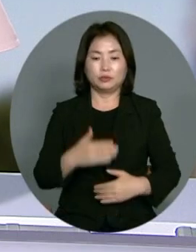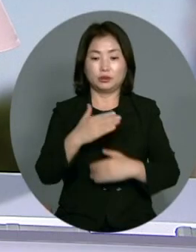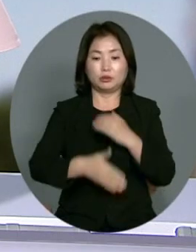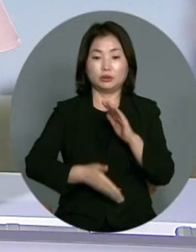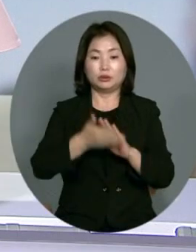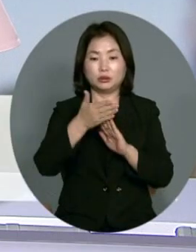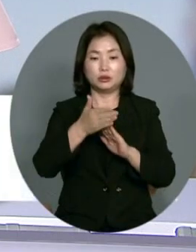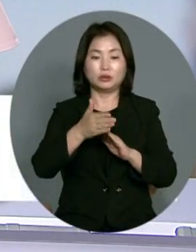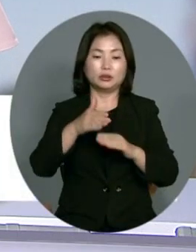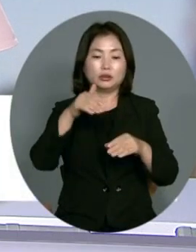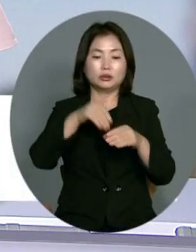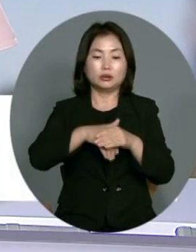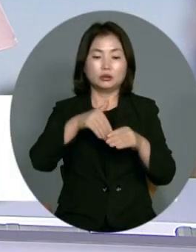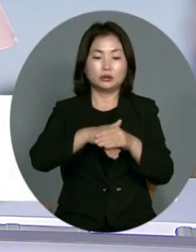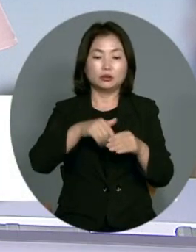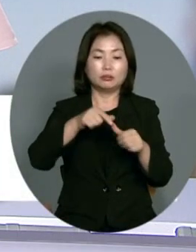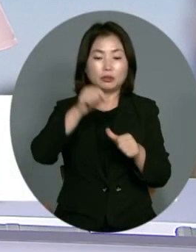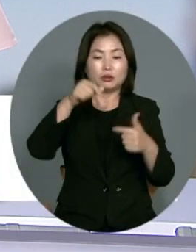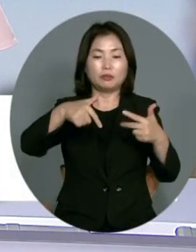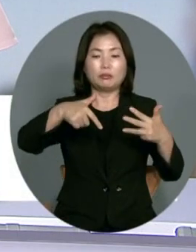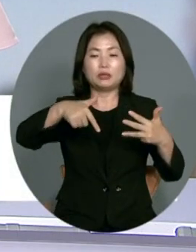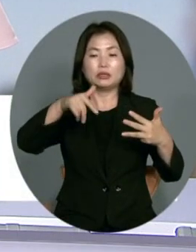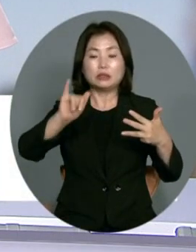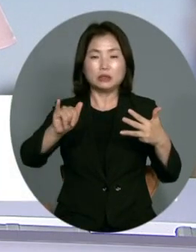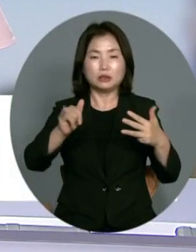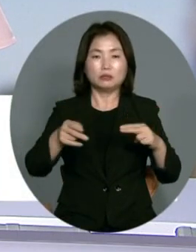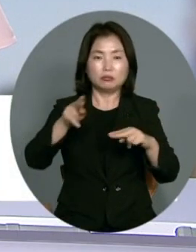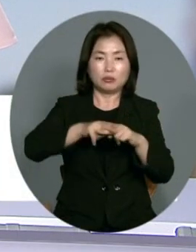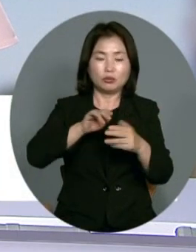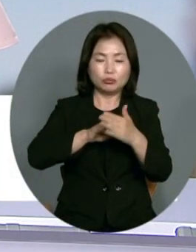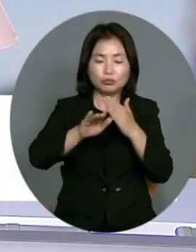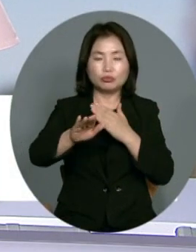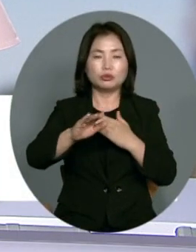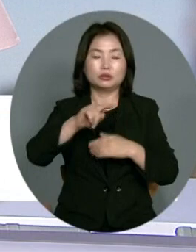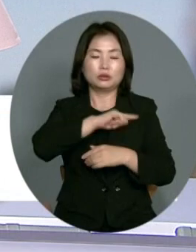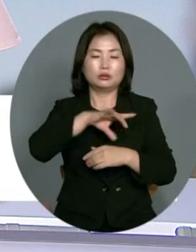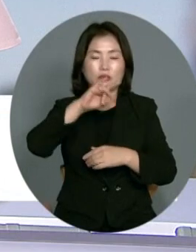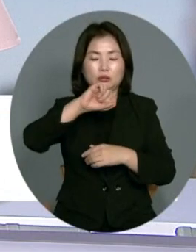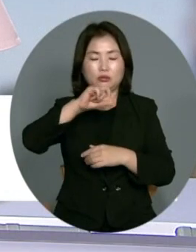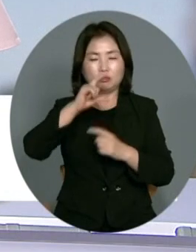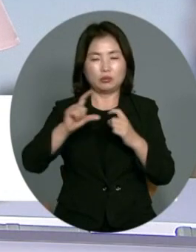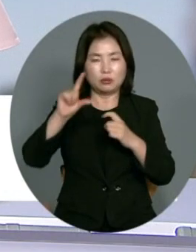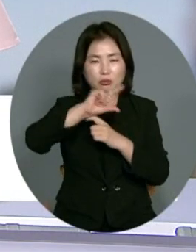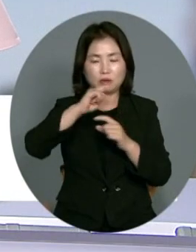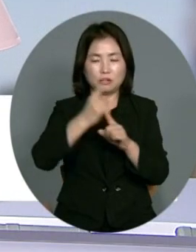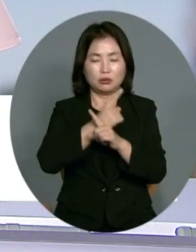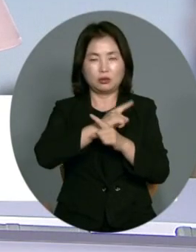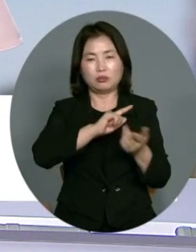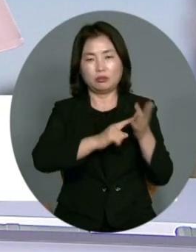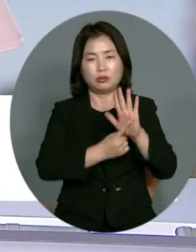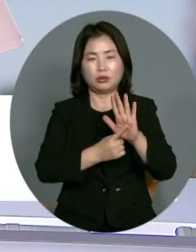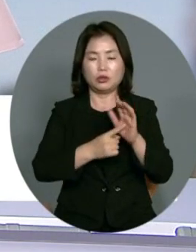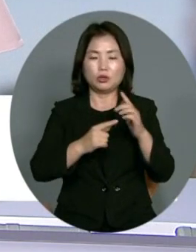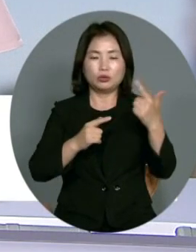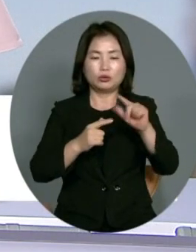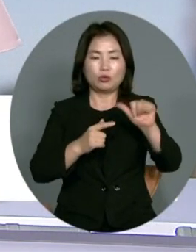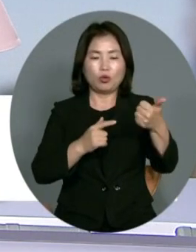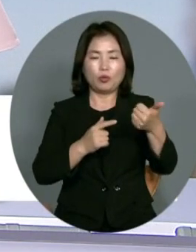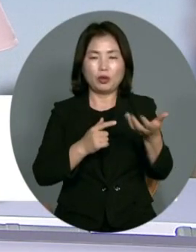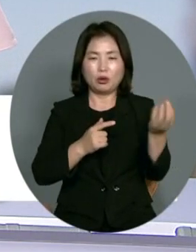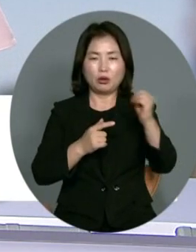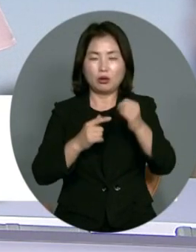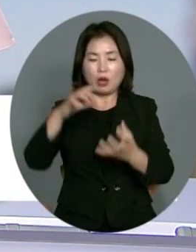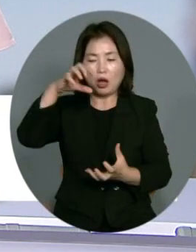대구시가 민선 8기 출범 이후 첫 추가 경정 예산안을 발표했습니다. 6,500억 원 정도가 늘어난